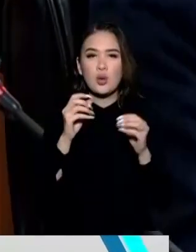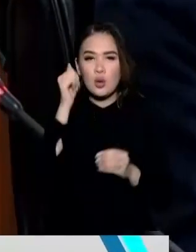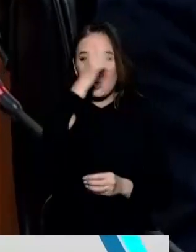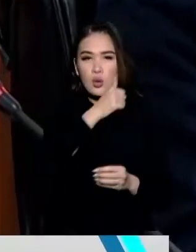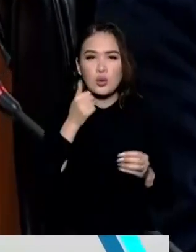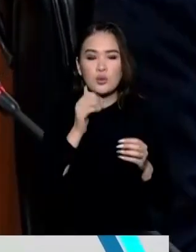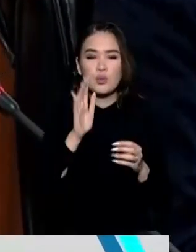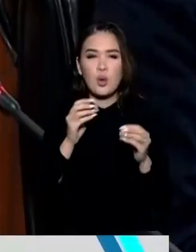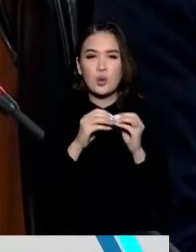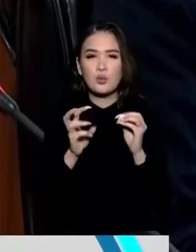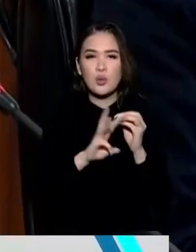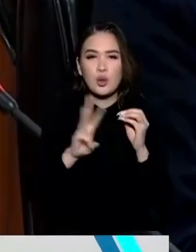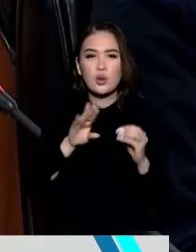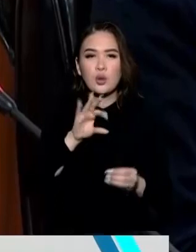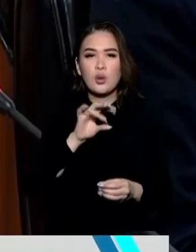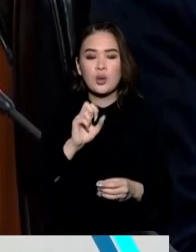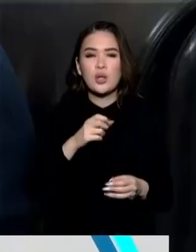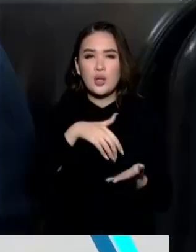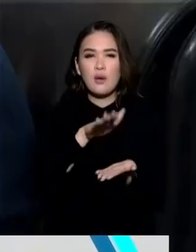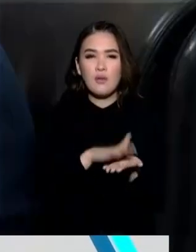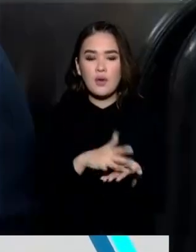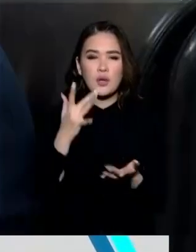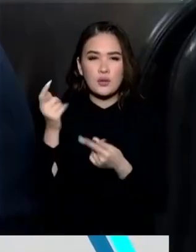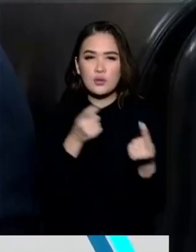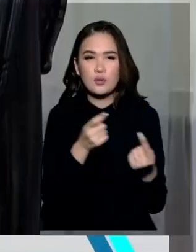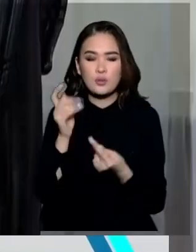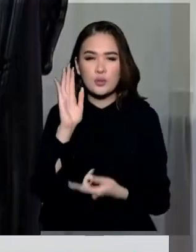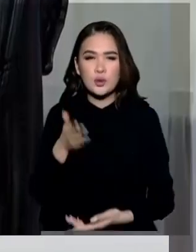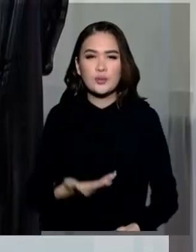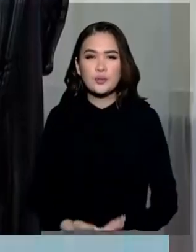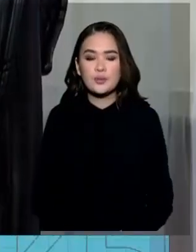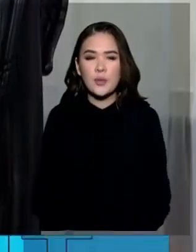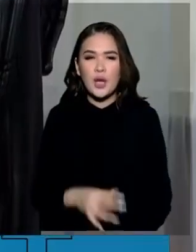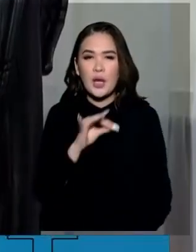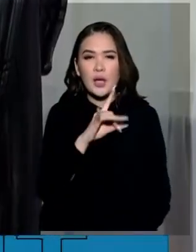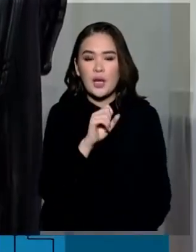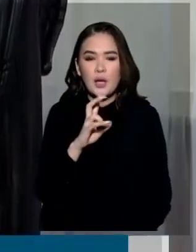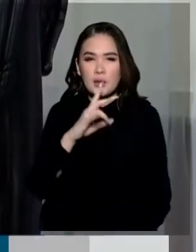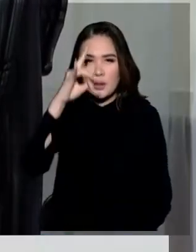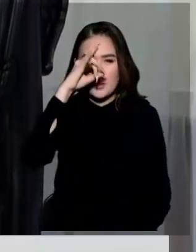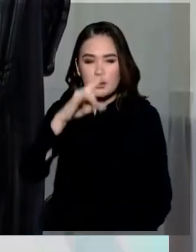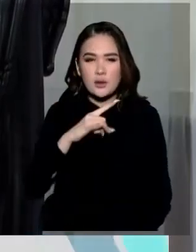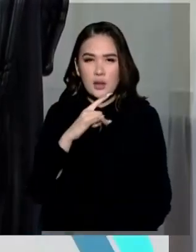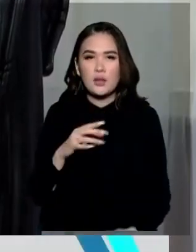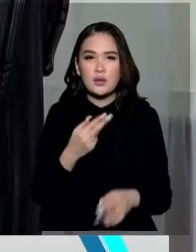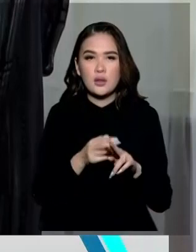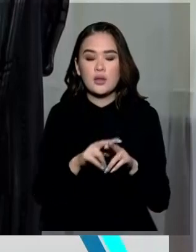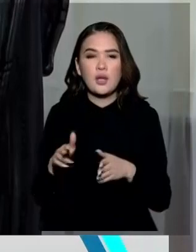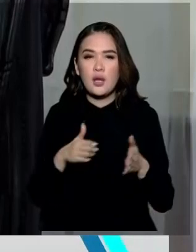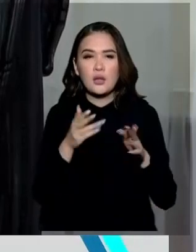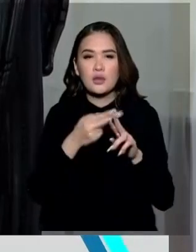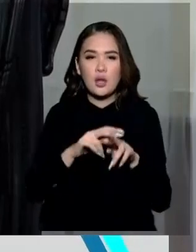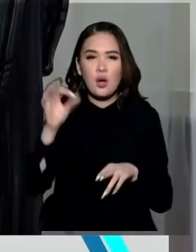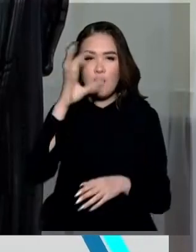10 миллион тонна тауарға дейін жетуі мүмкін. Иран Қазақстанның Парсы